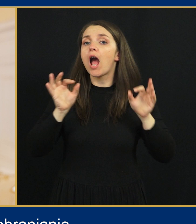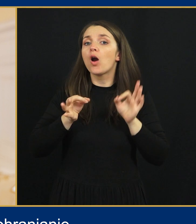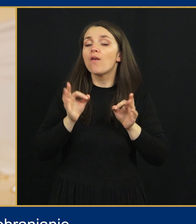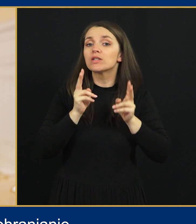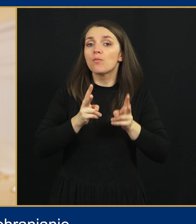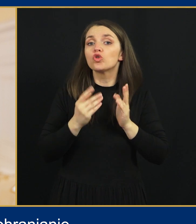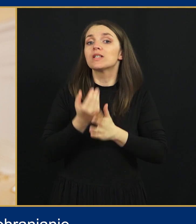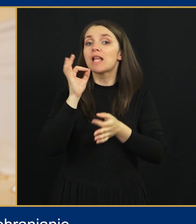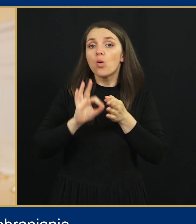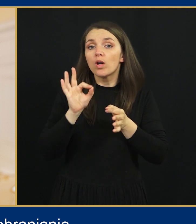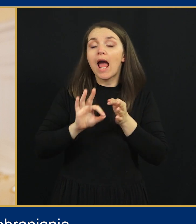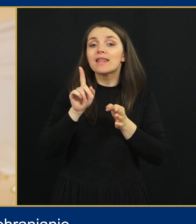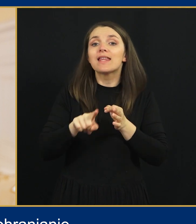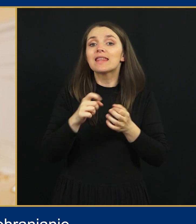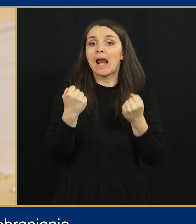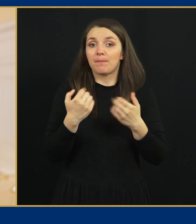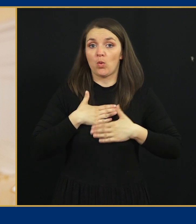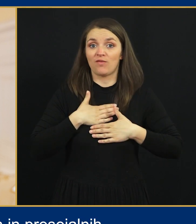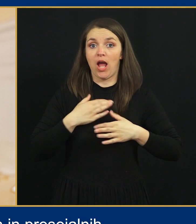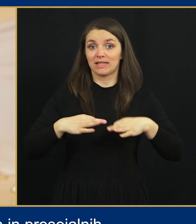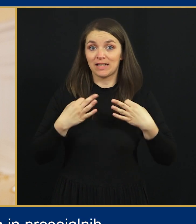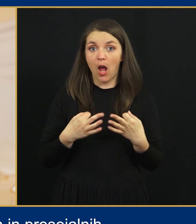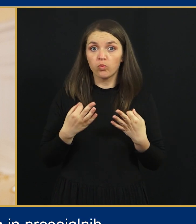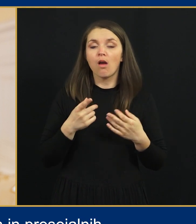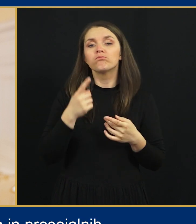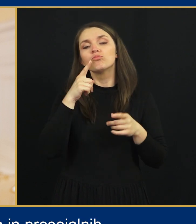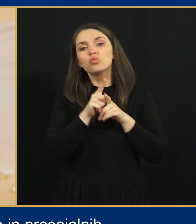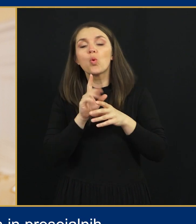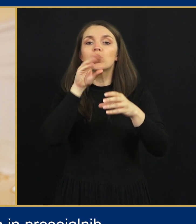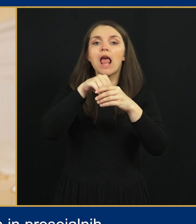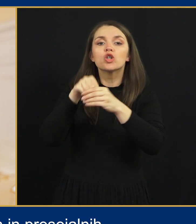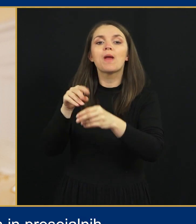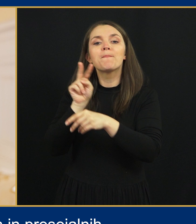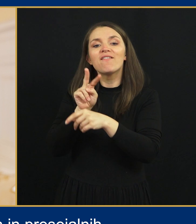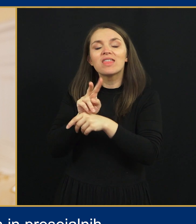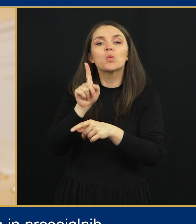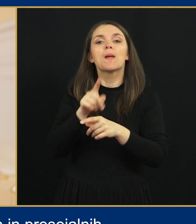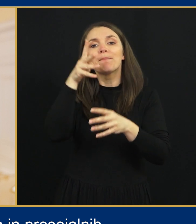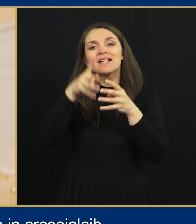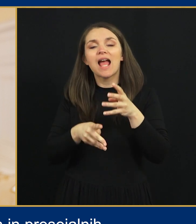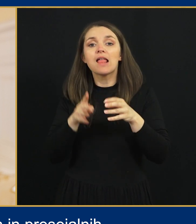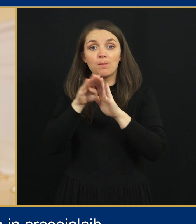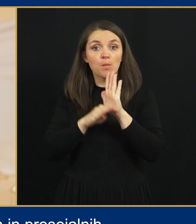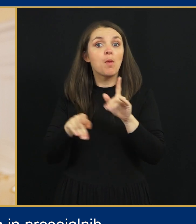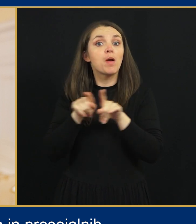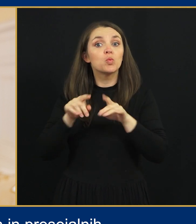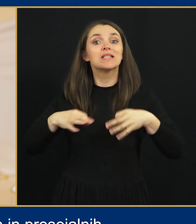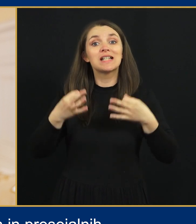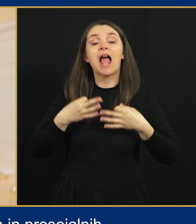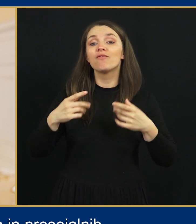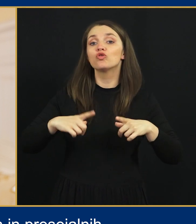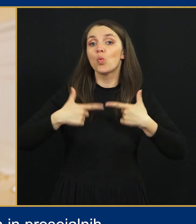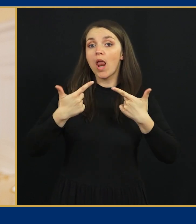kakovostne možnosti za ohranjanje in krepitev svojega zdravja, tako z udeležbo v preventivnih in presejalnih programih, kot tudi z